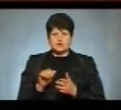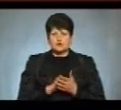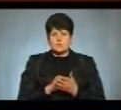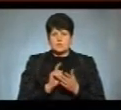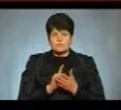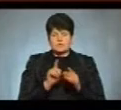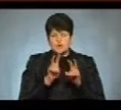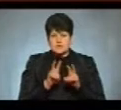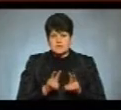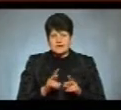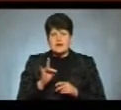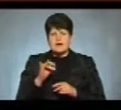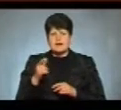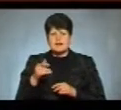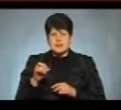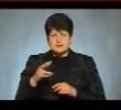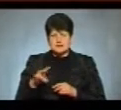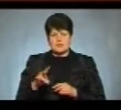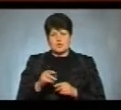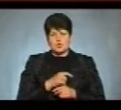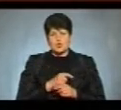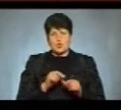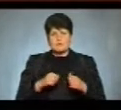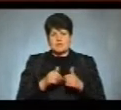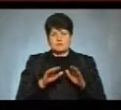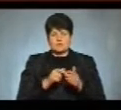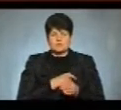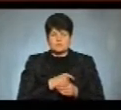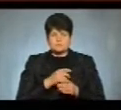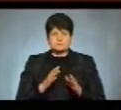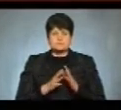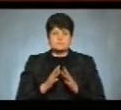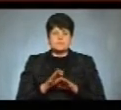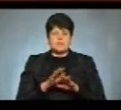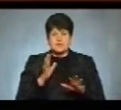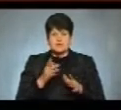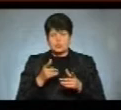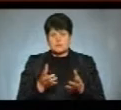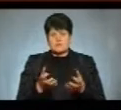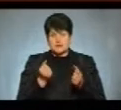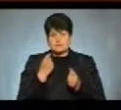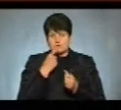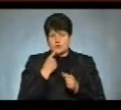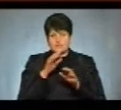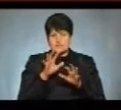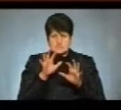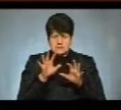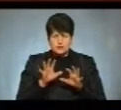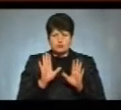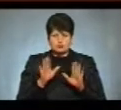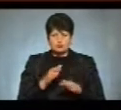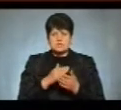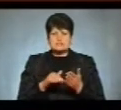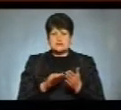розглянути регламентний комітет, а потім депутати в залі. Якщо їх підтримують, мовний закон буде скасовано. Щоб дізнатися, скільки